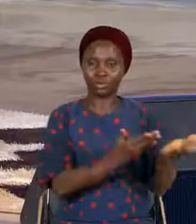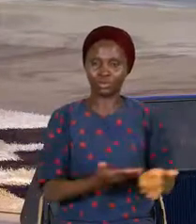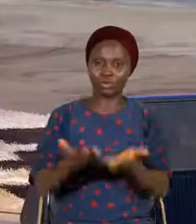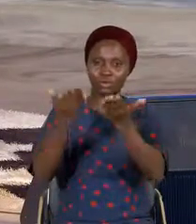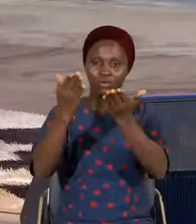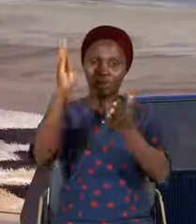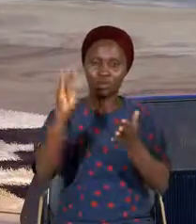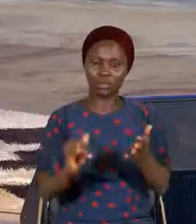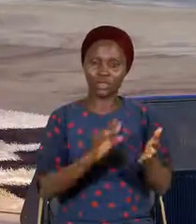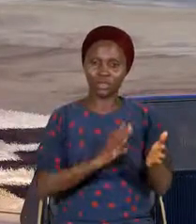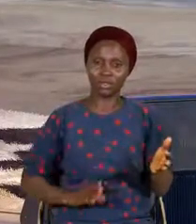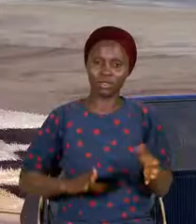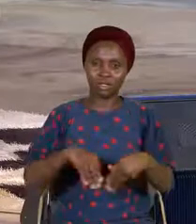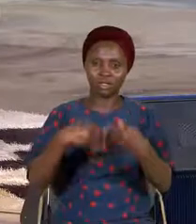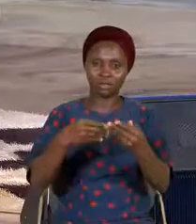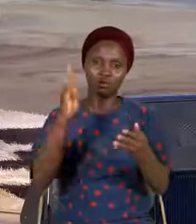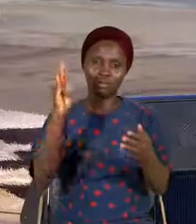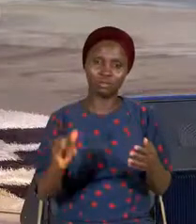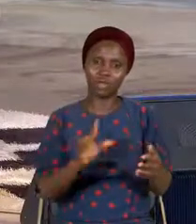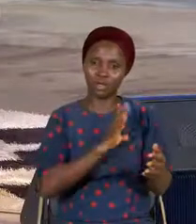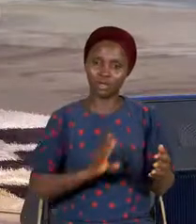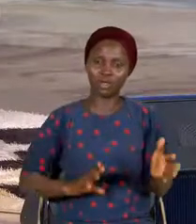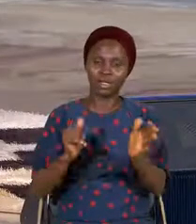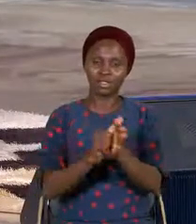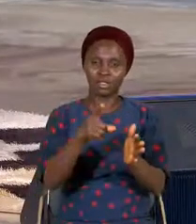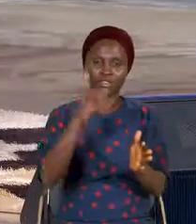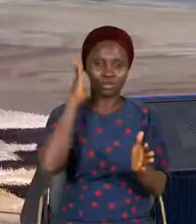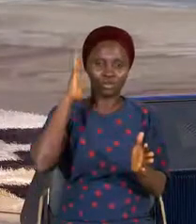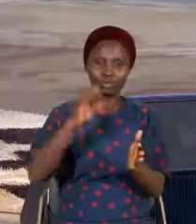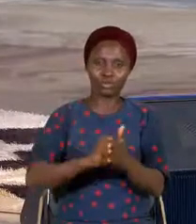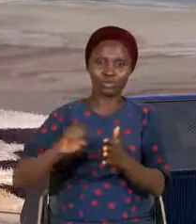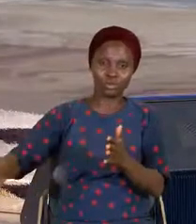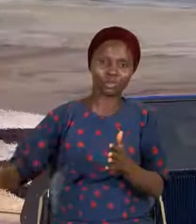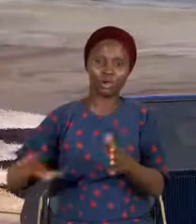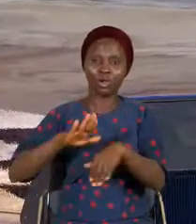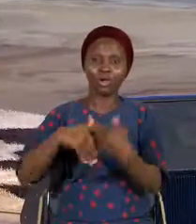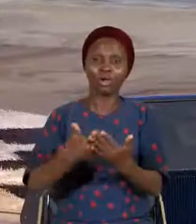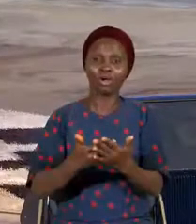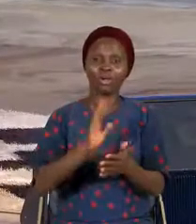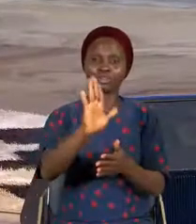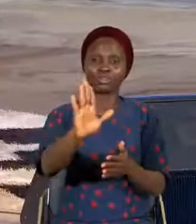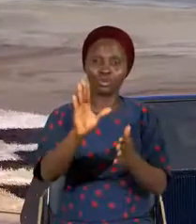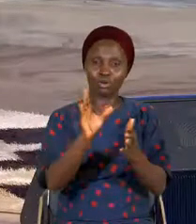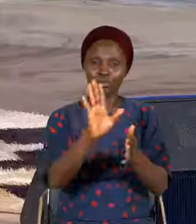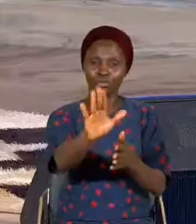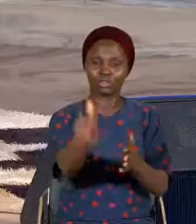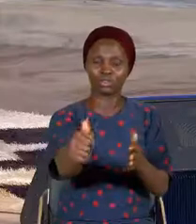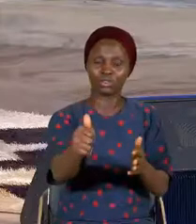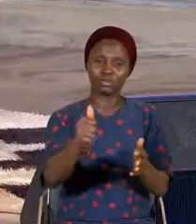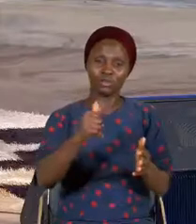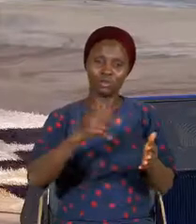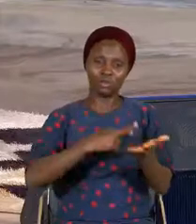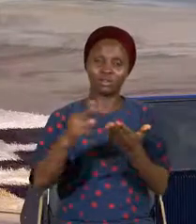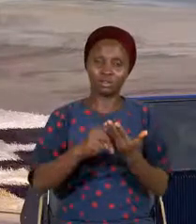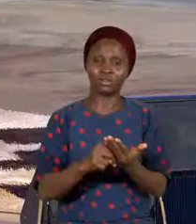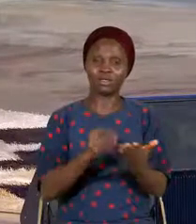Christ, donnée par Christ, pour que vous abandonnez votre propre justice. Et maintenant,